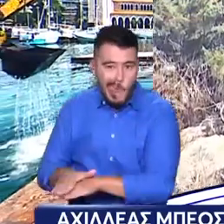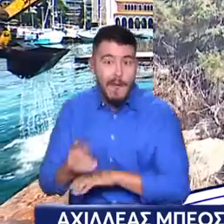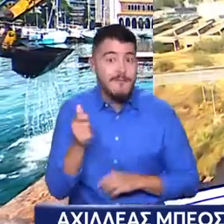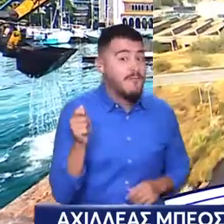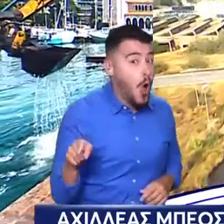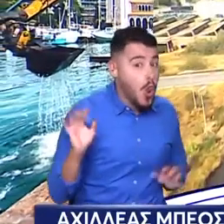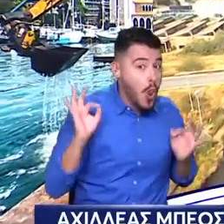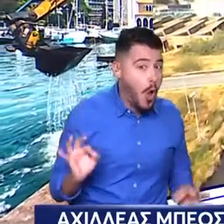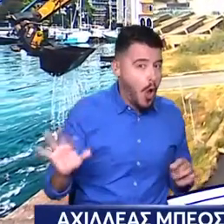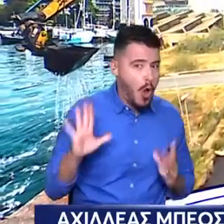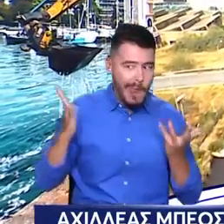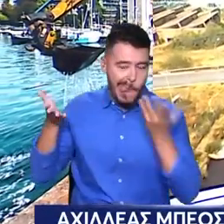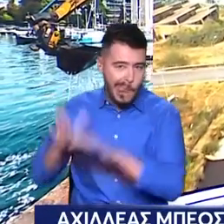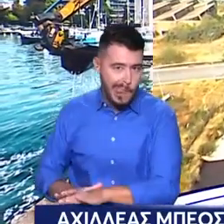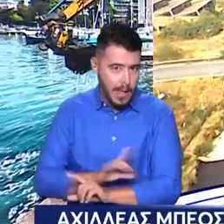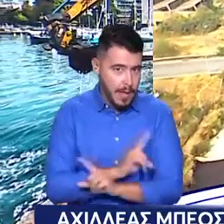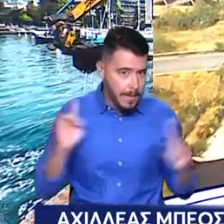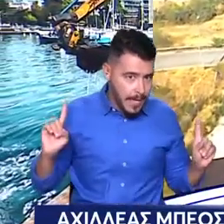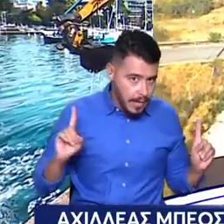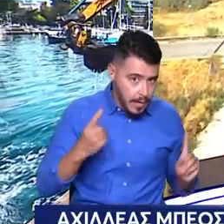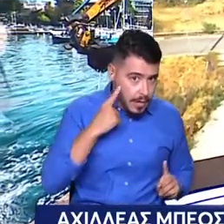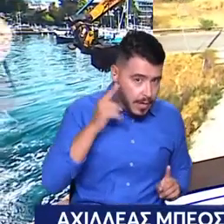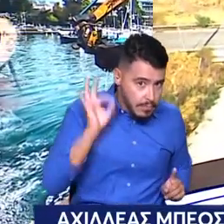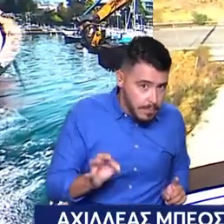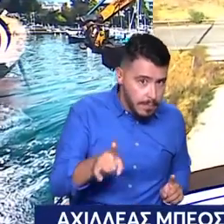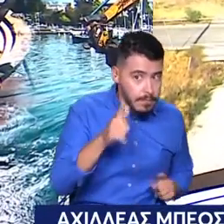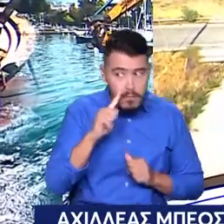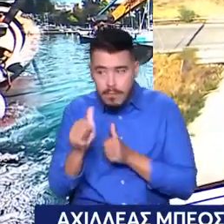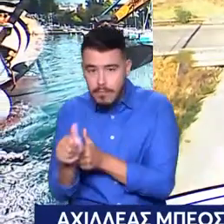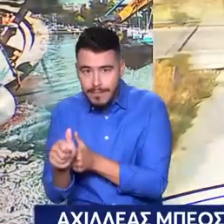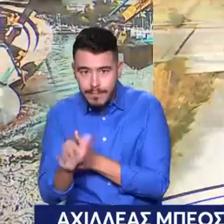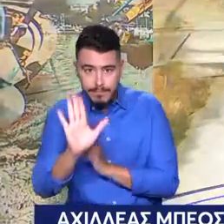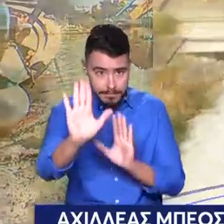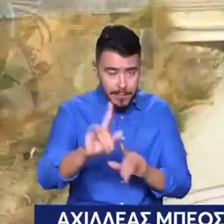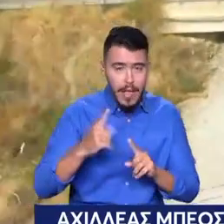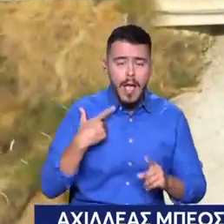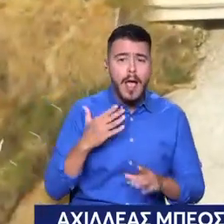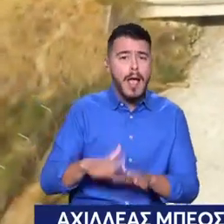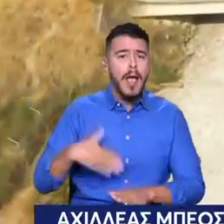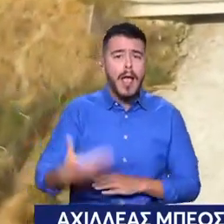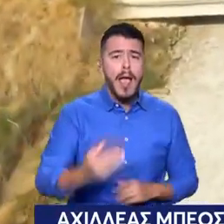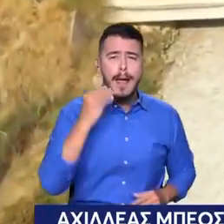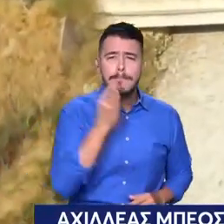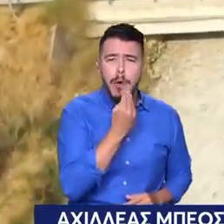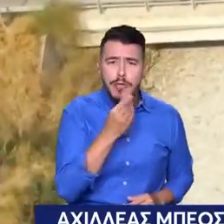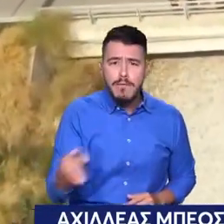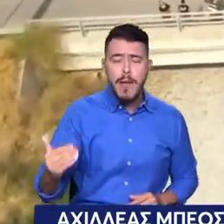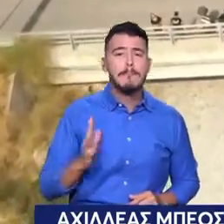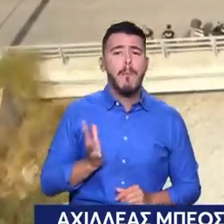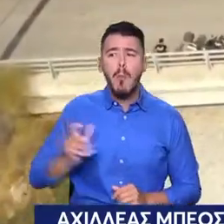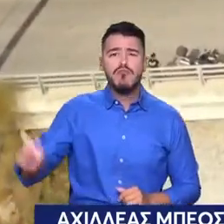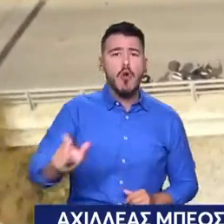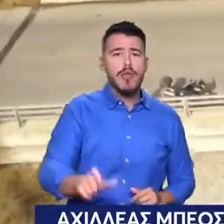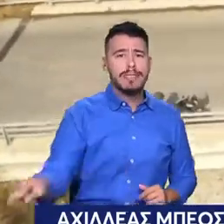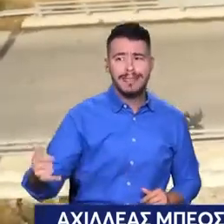Βόλου, είναι έγκλημα και θα σας παρακολουθώ. Και το απόγευμα με ειδοποιήσανε πολίτες